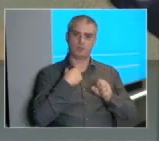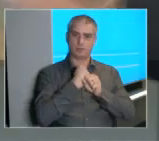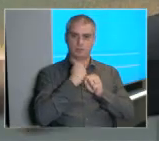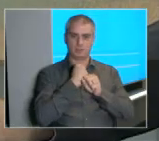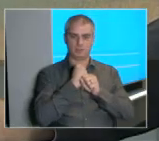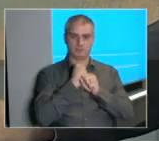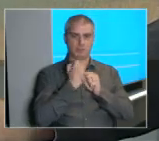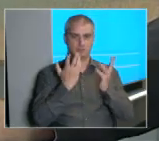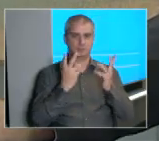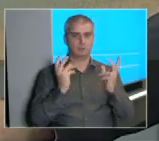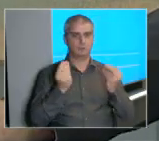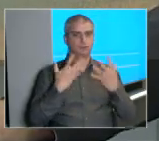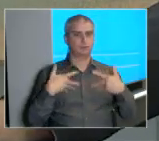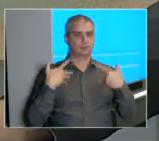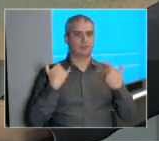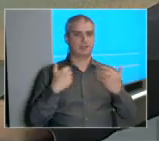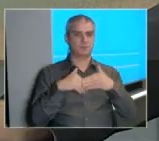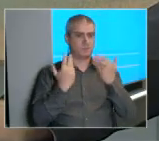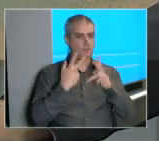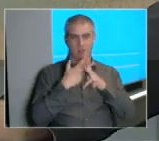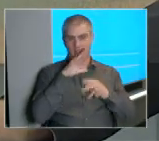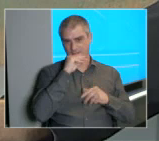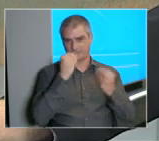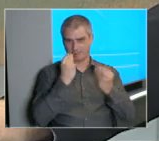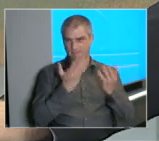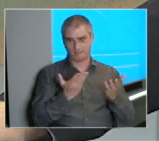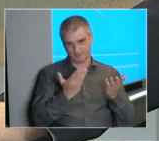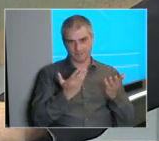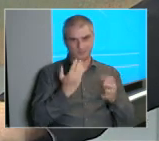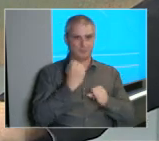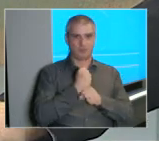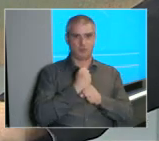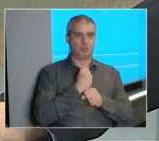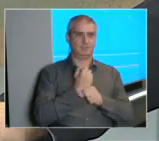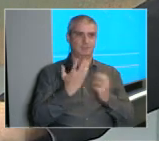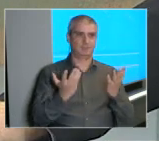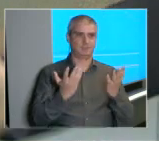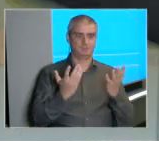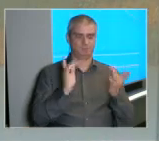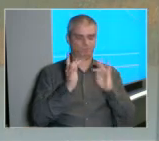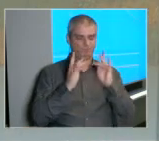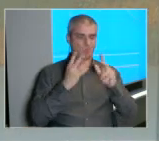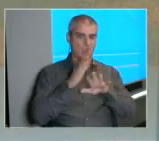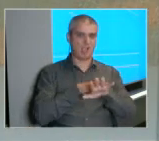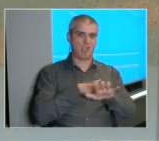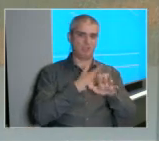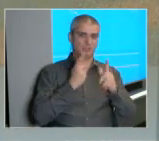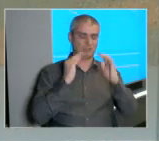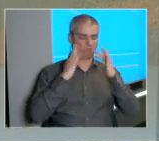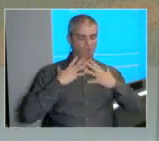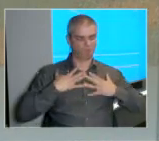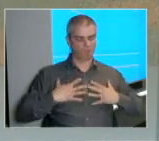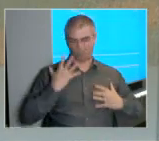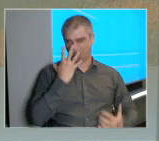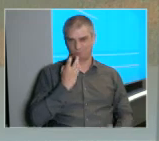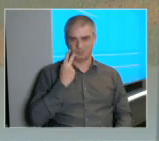משהו שמח בבוקר הזה, לא רק לדבר על הדברים שככה גורמים לכיתוב, אולי להרגשת דאון, ככה